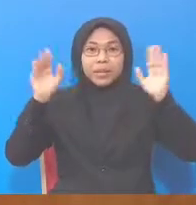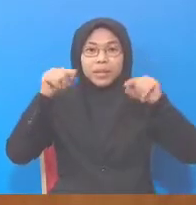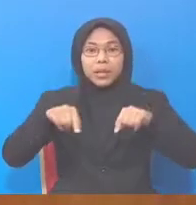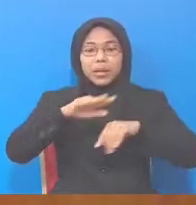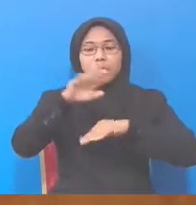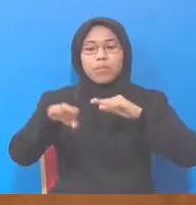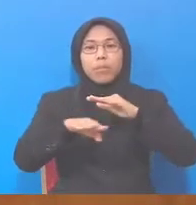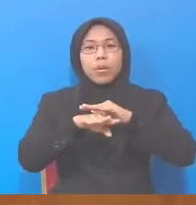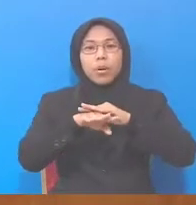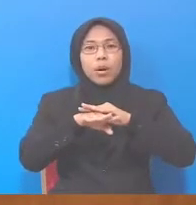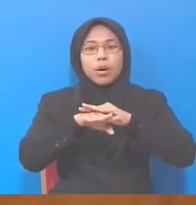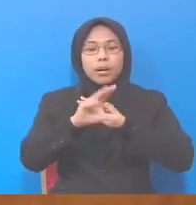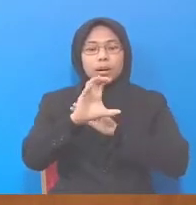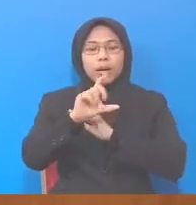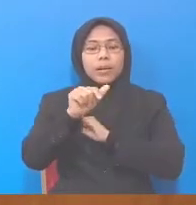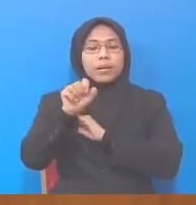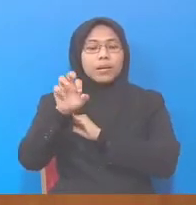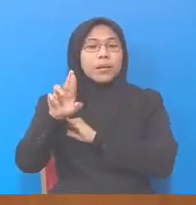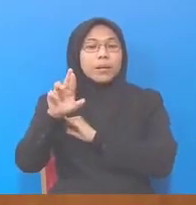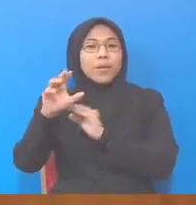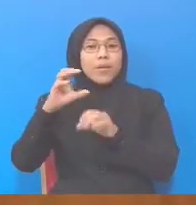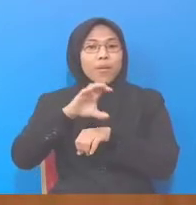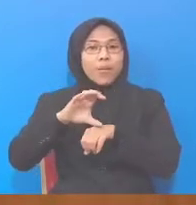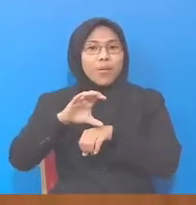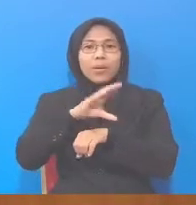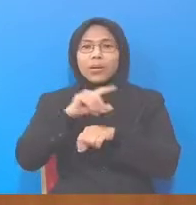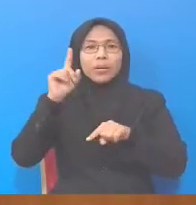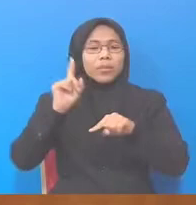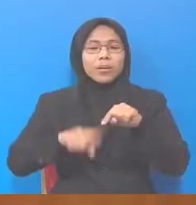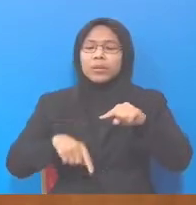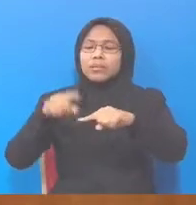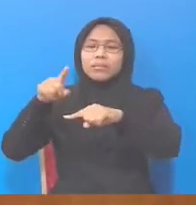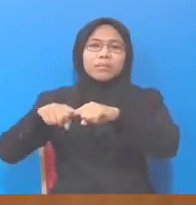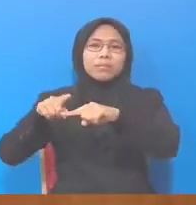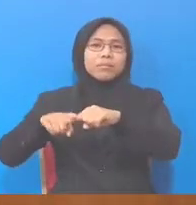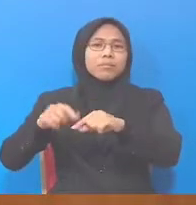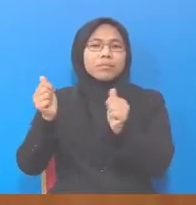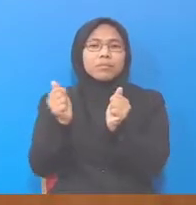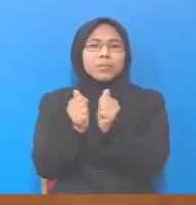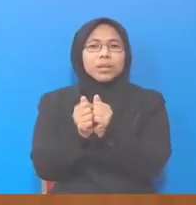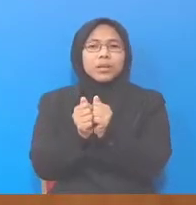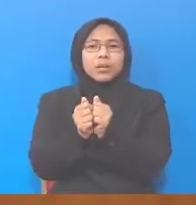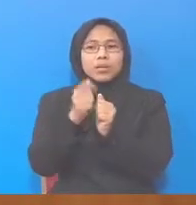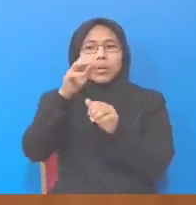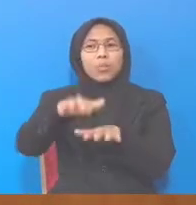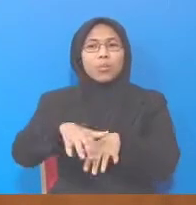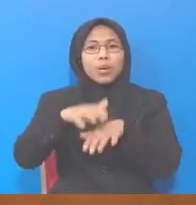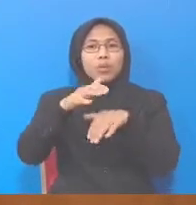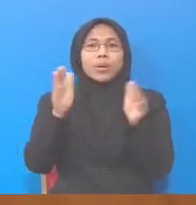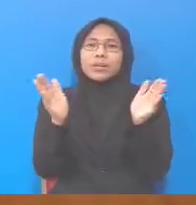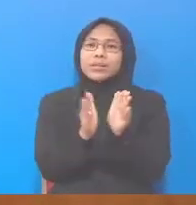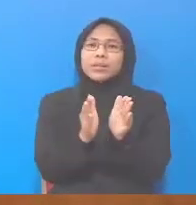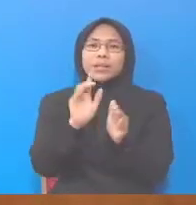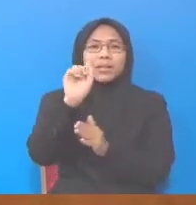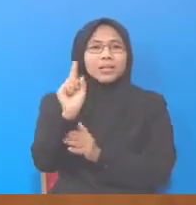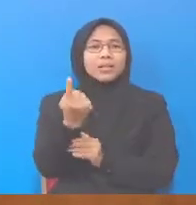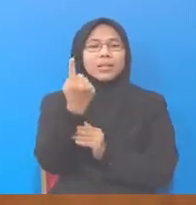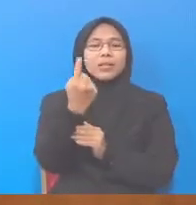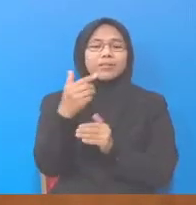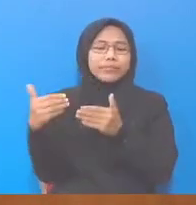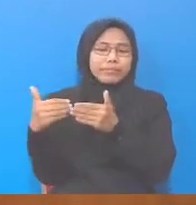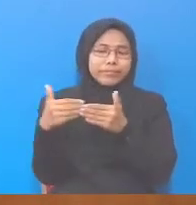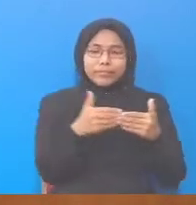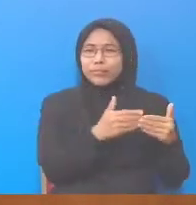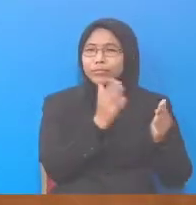di bawah close atlas teko kita dan kita tidak boleh bergantung kepada apa kebun pekebun kecil secara